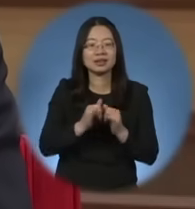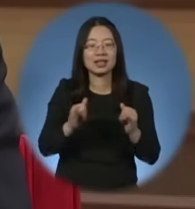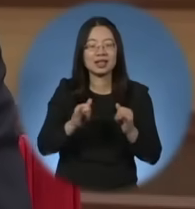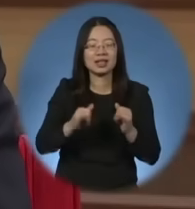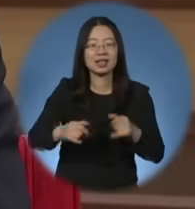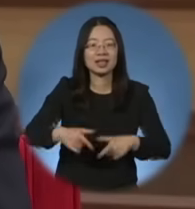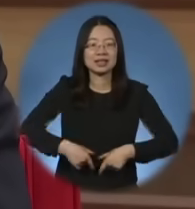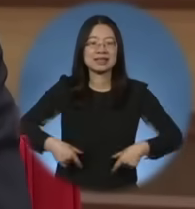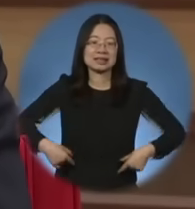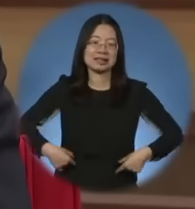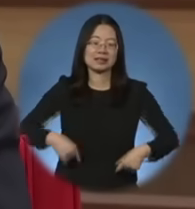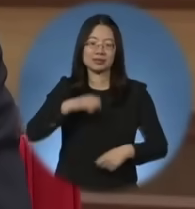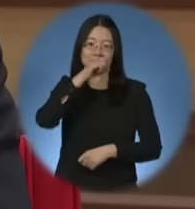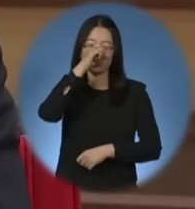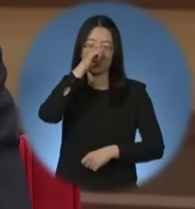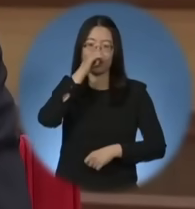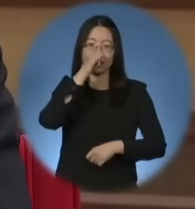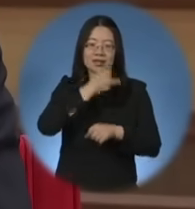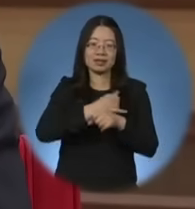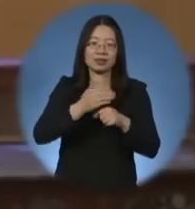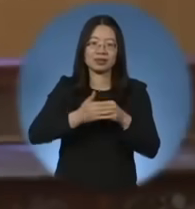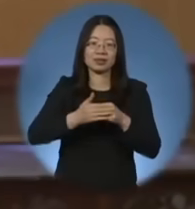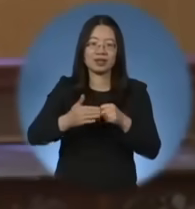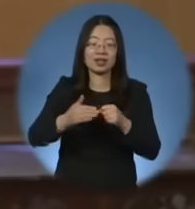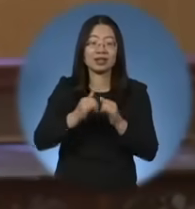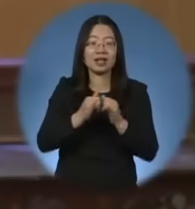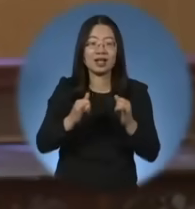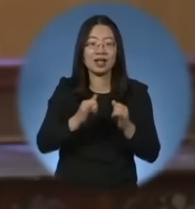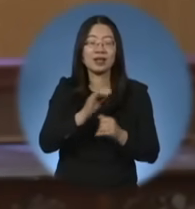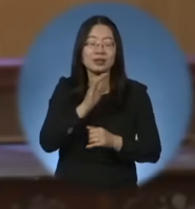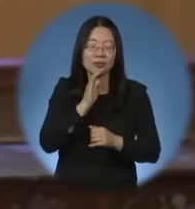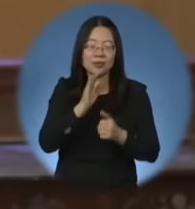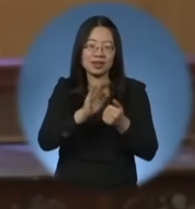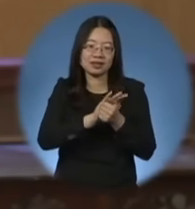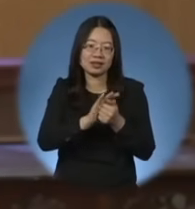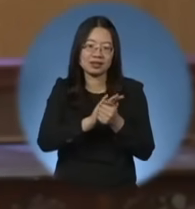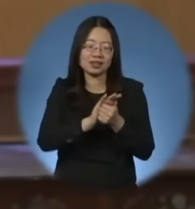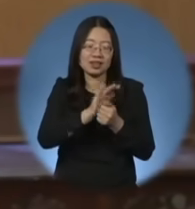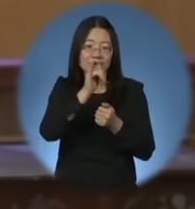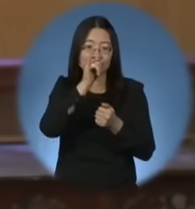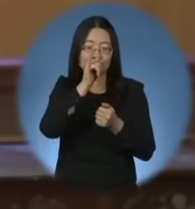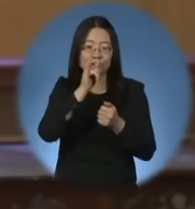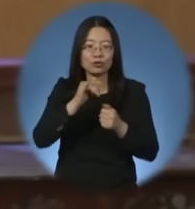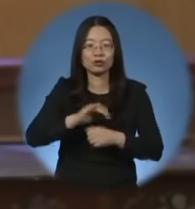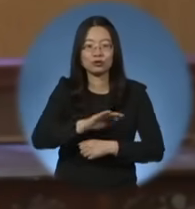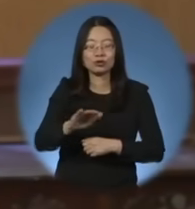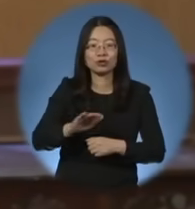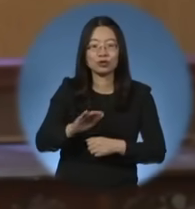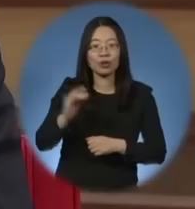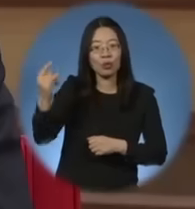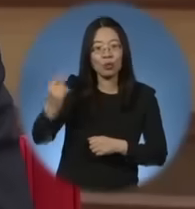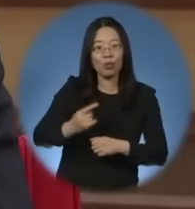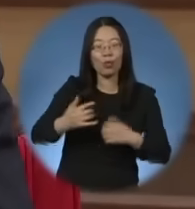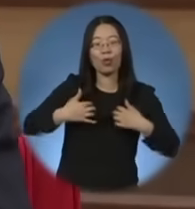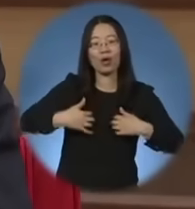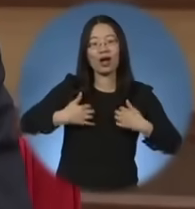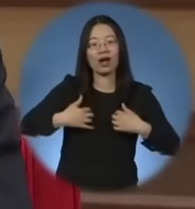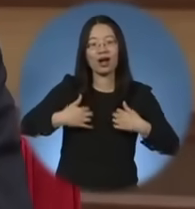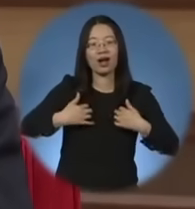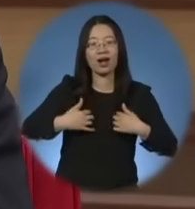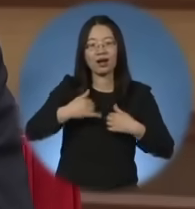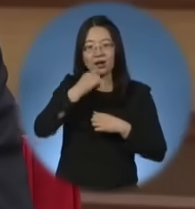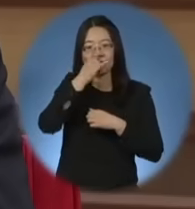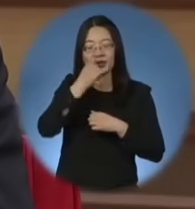사람의 인심이 좀 좋았어요 어 아주 사람이 친절하고 저 우리 오는 거 환영도